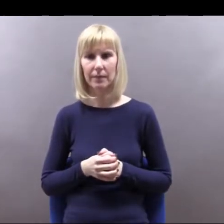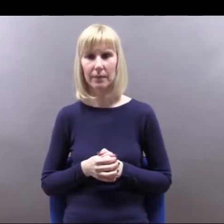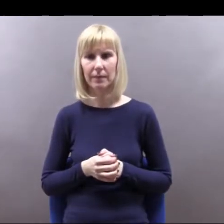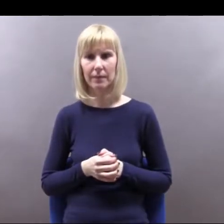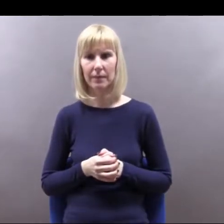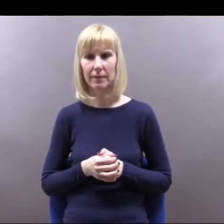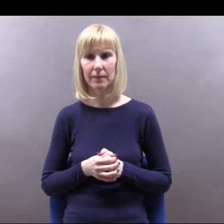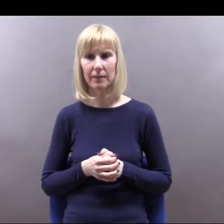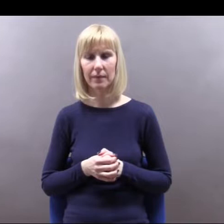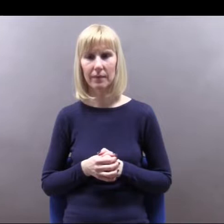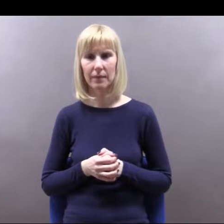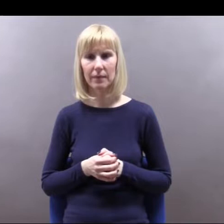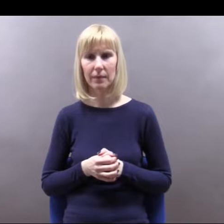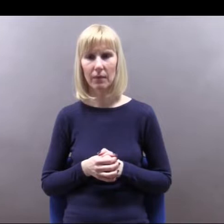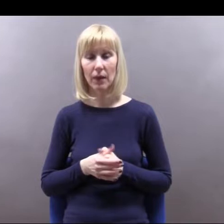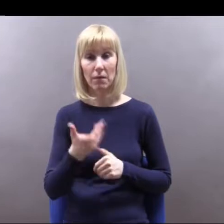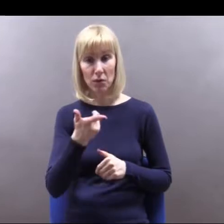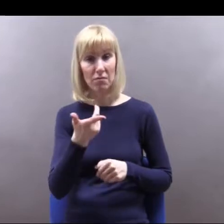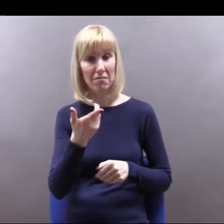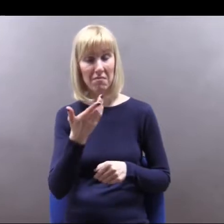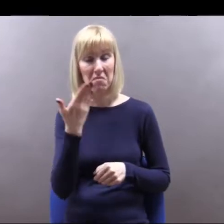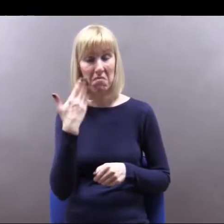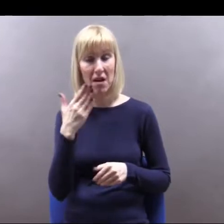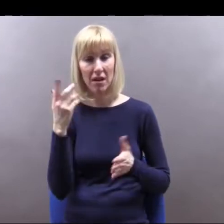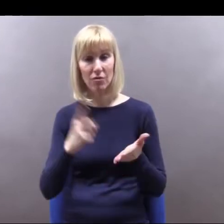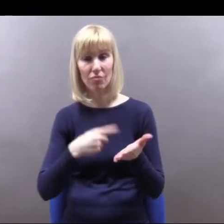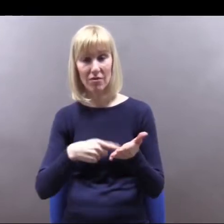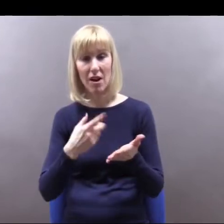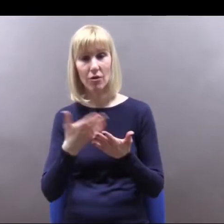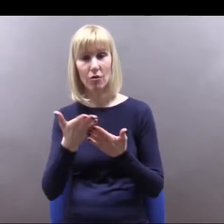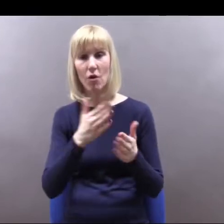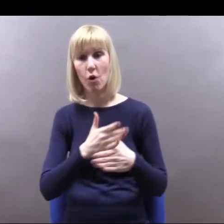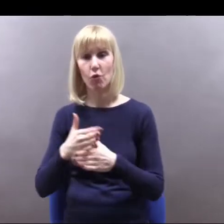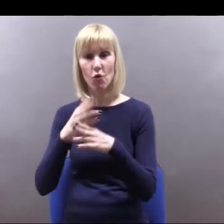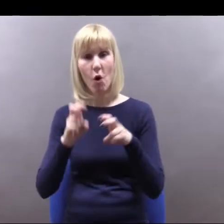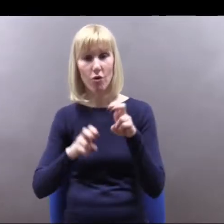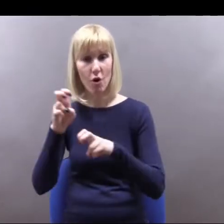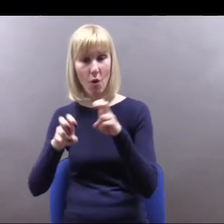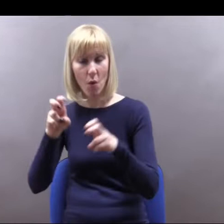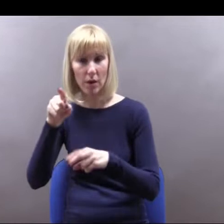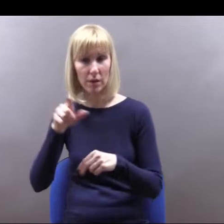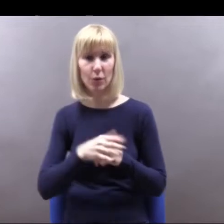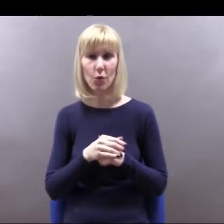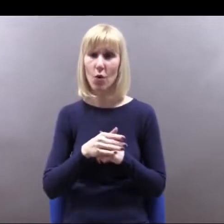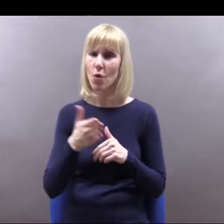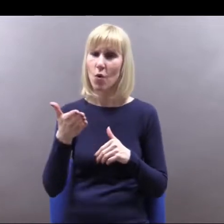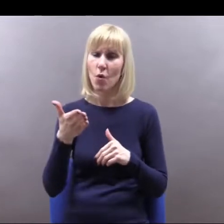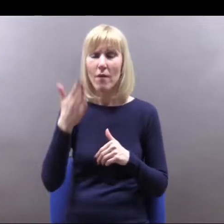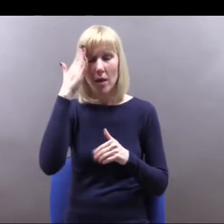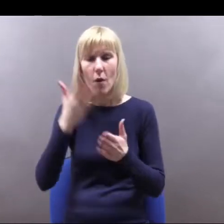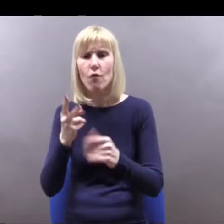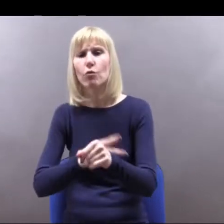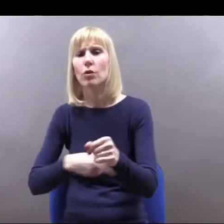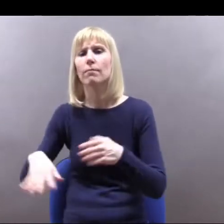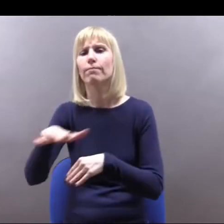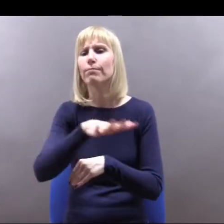Pierwsza uwaga jest taka, że bardzo często ten schodołaz w tych urzędach, bo skupmy się na tej przestrzeni publicznej, takiej